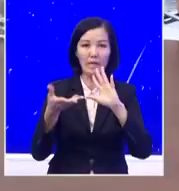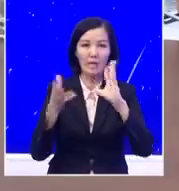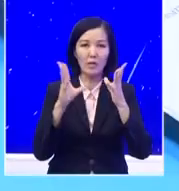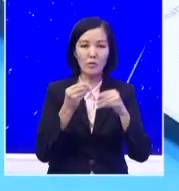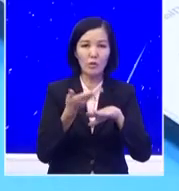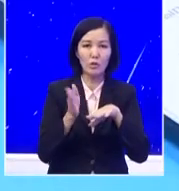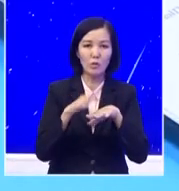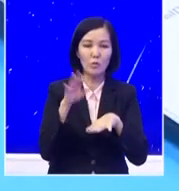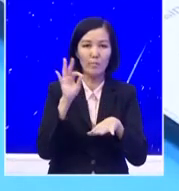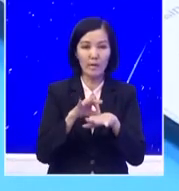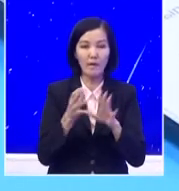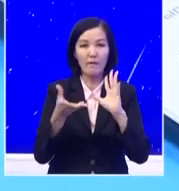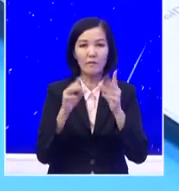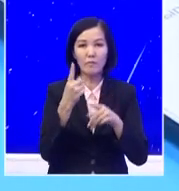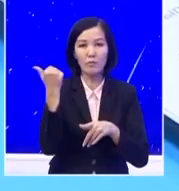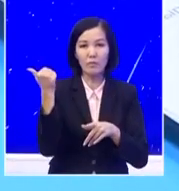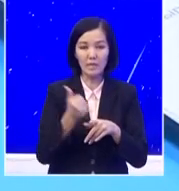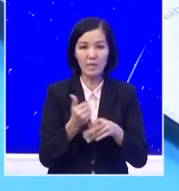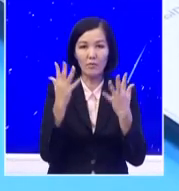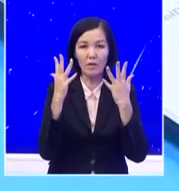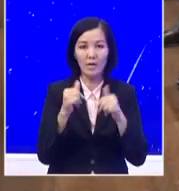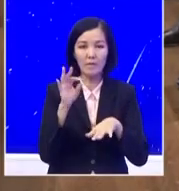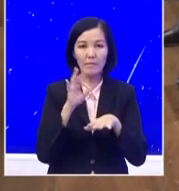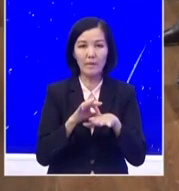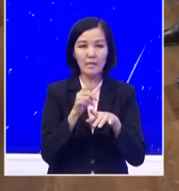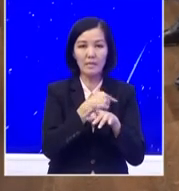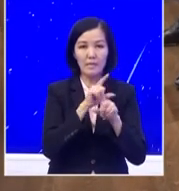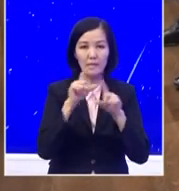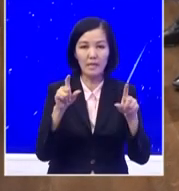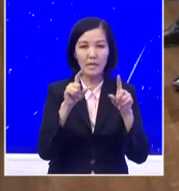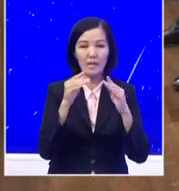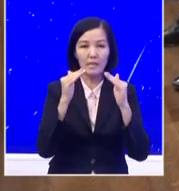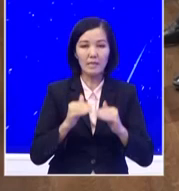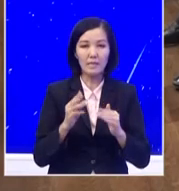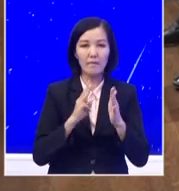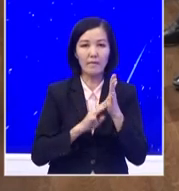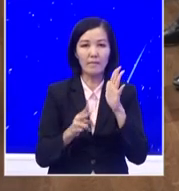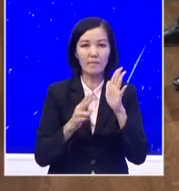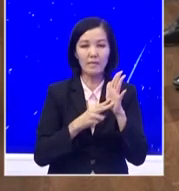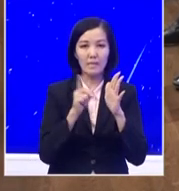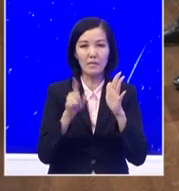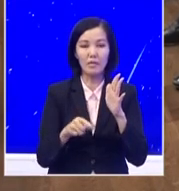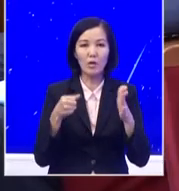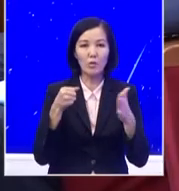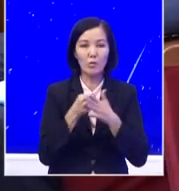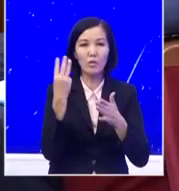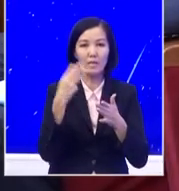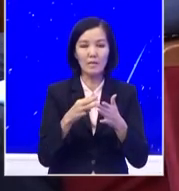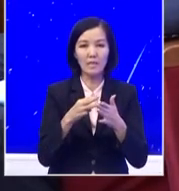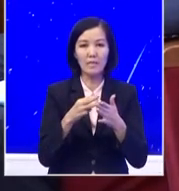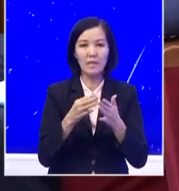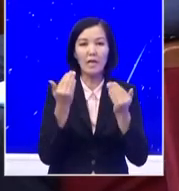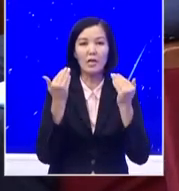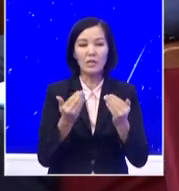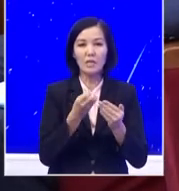состояния тяжелых больных. Всего за неделю количество пациентов в больницах снизилось с 87 человек до 30.